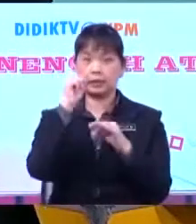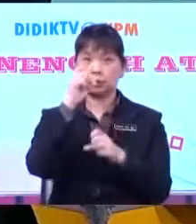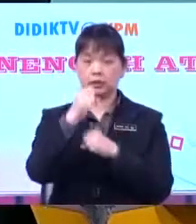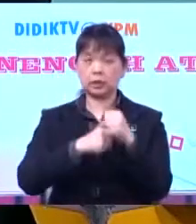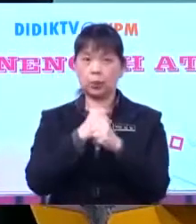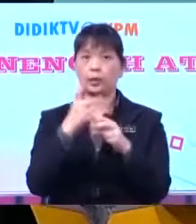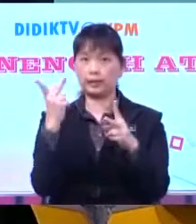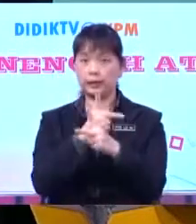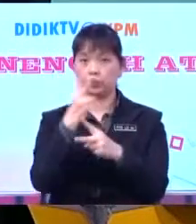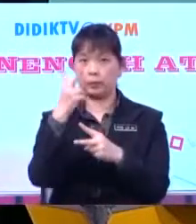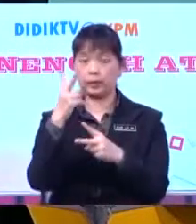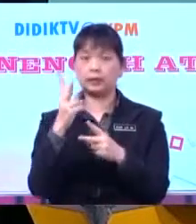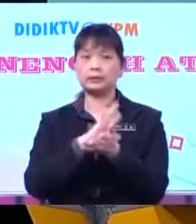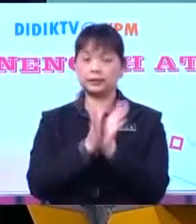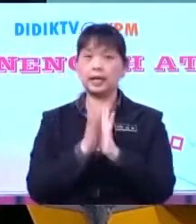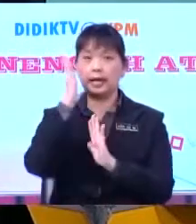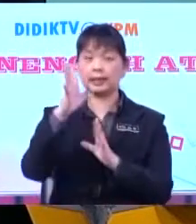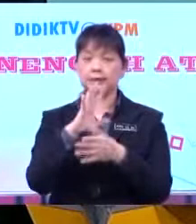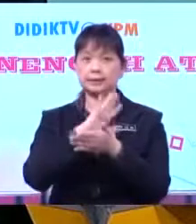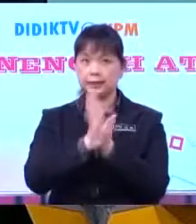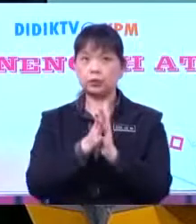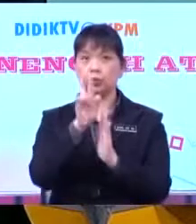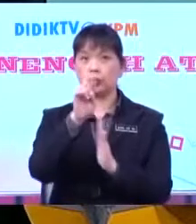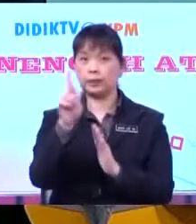12 makanya caddy